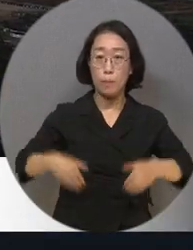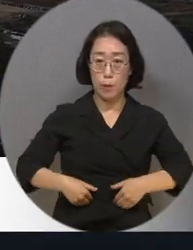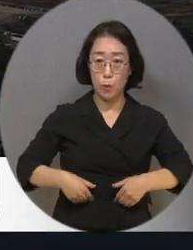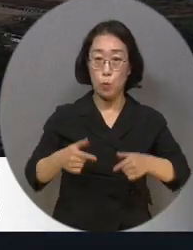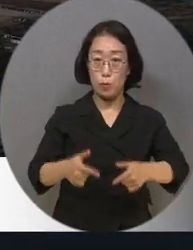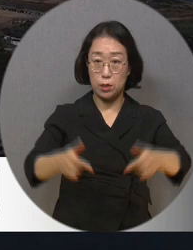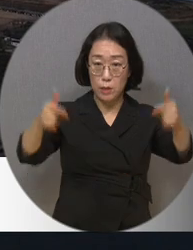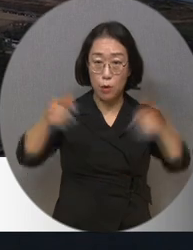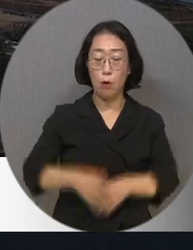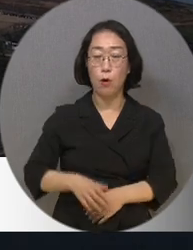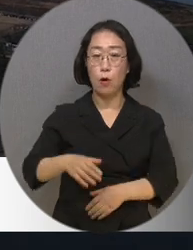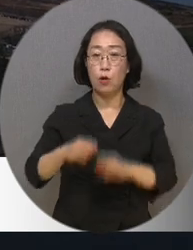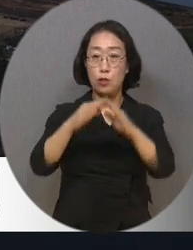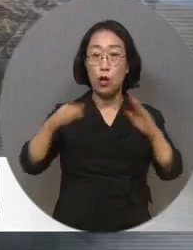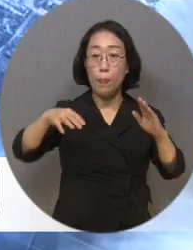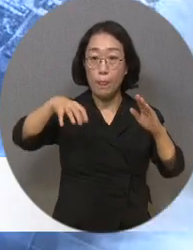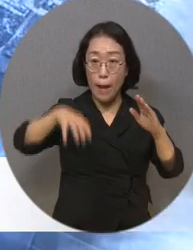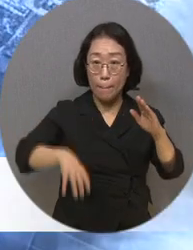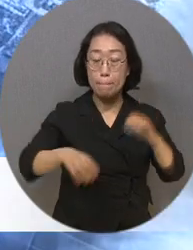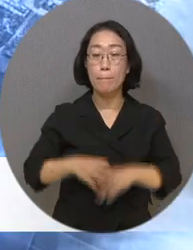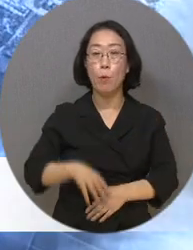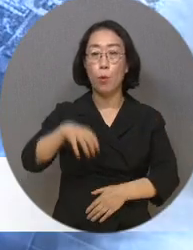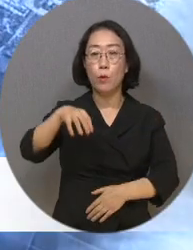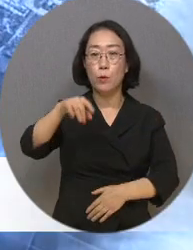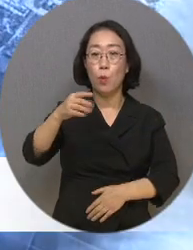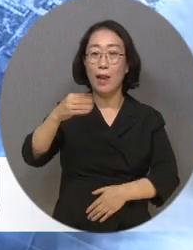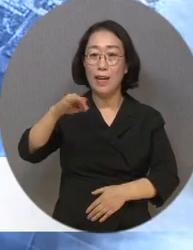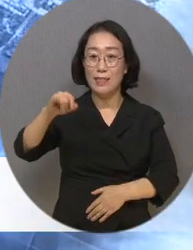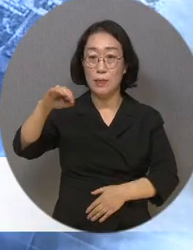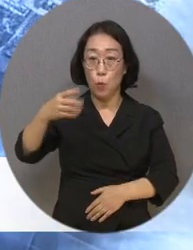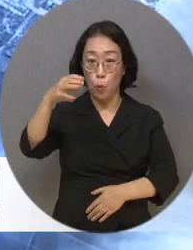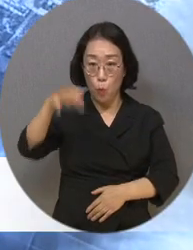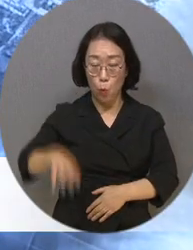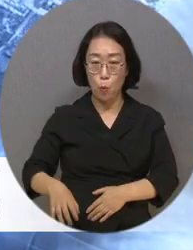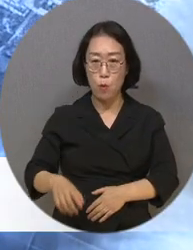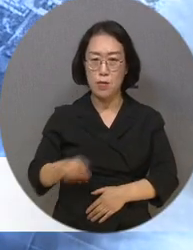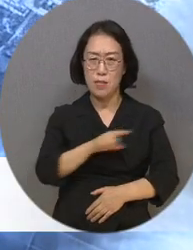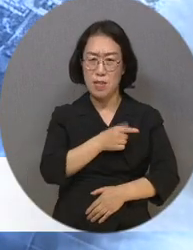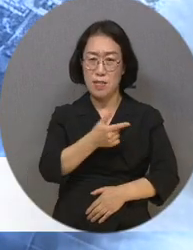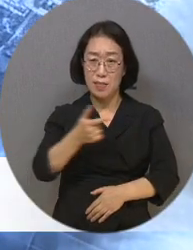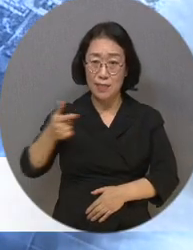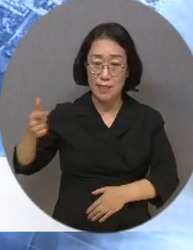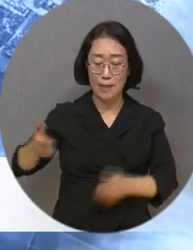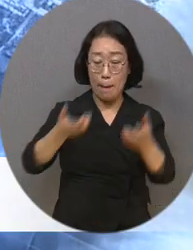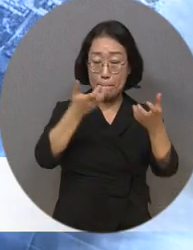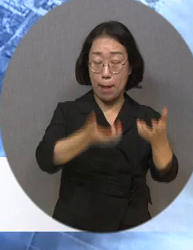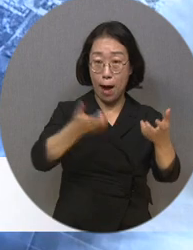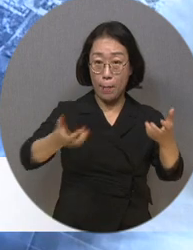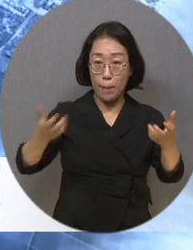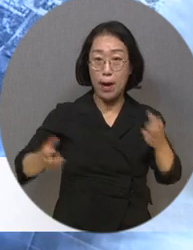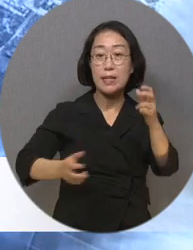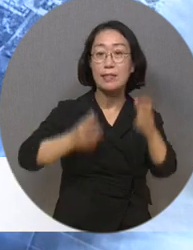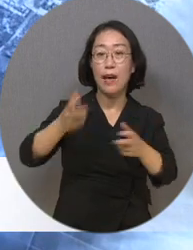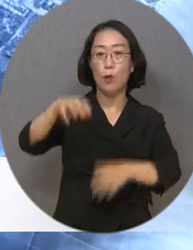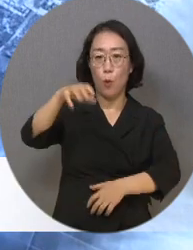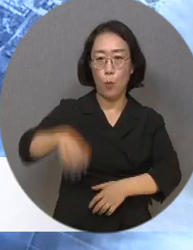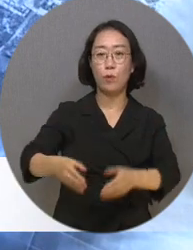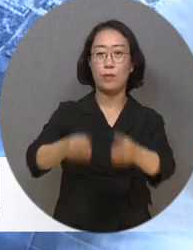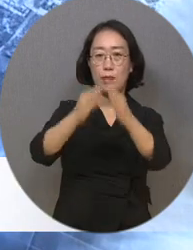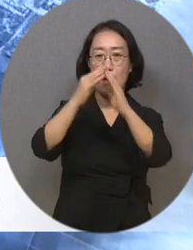위치한 솔라시도 기업 도시에 국내 최대 규모의 데이터 센터 집적화 단지가 들어설